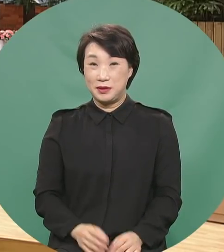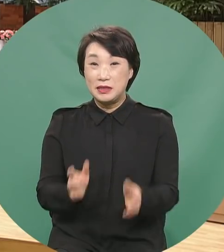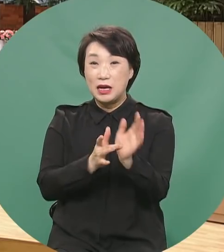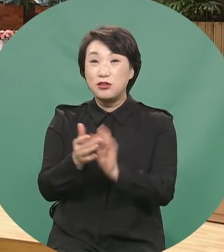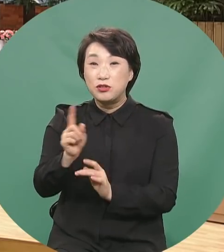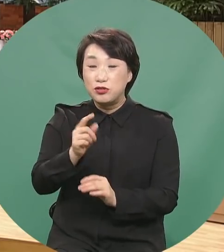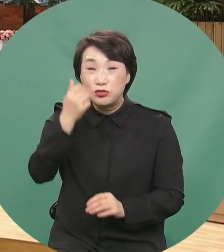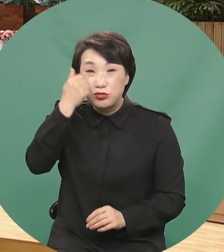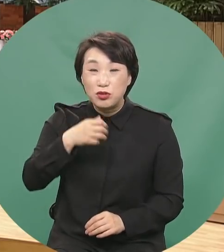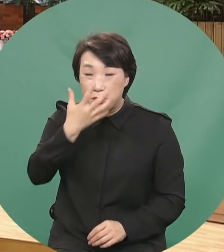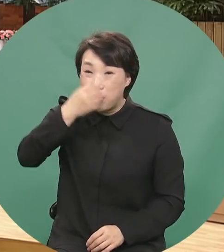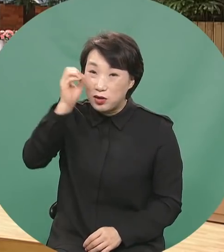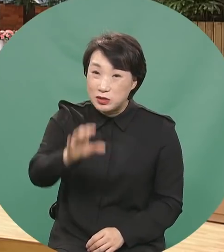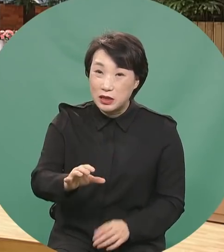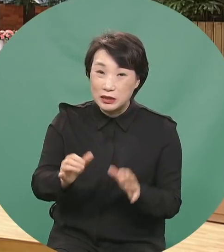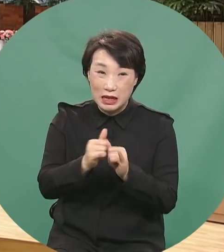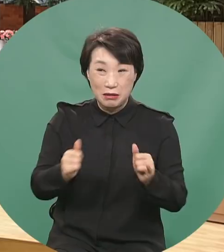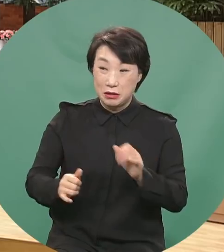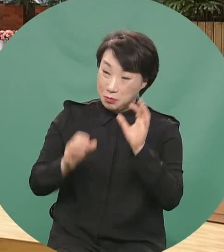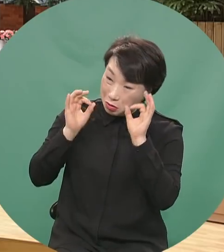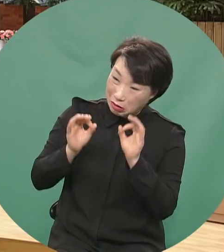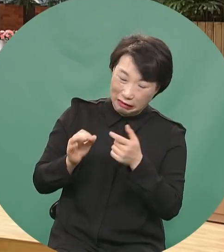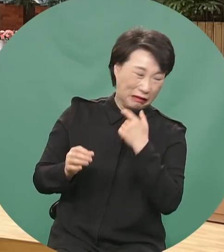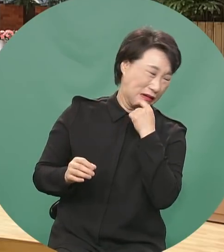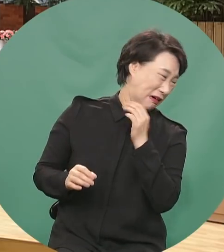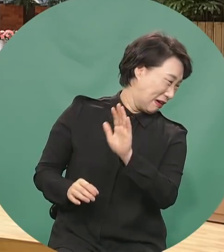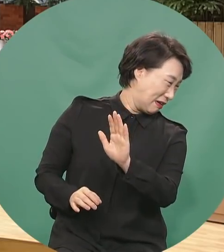그는 멸시를 받아서 사람에게 실어